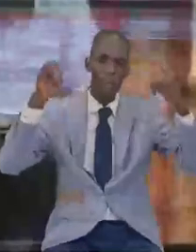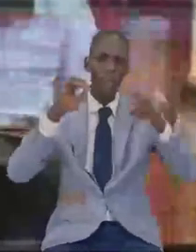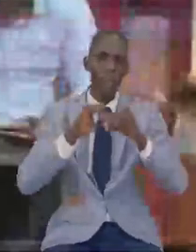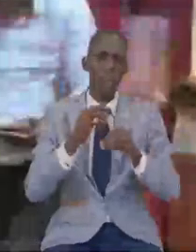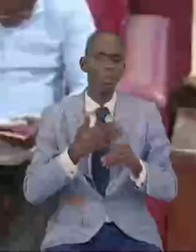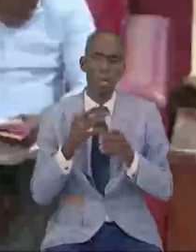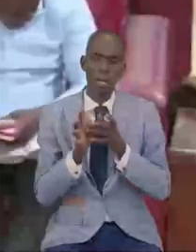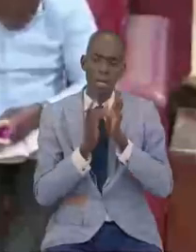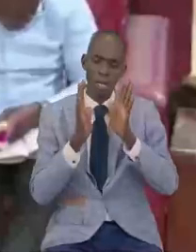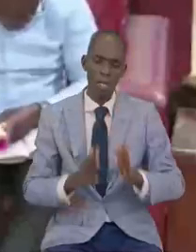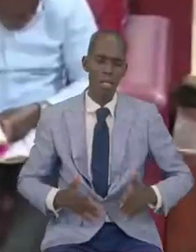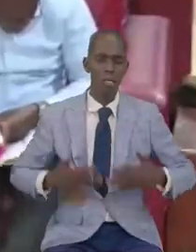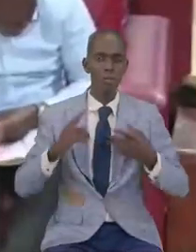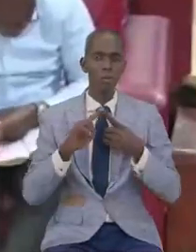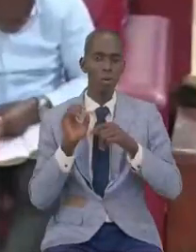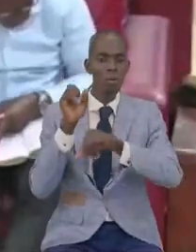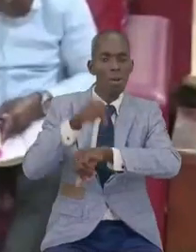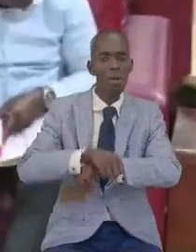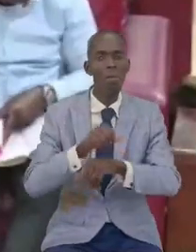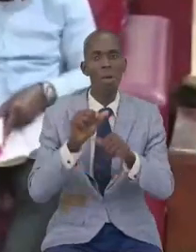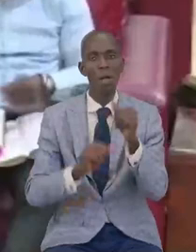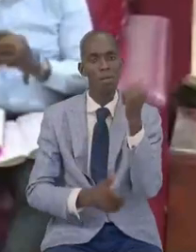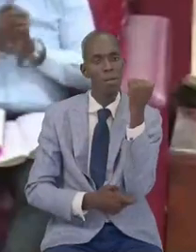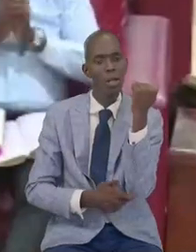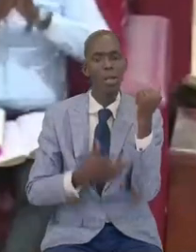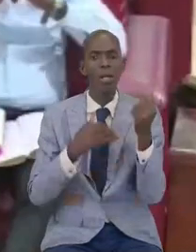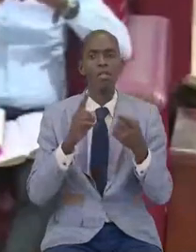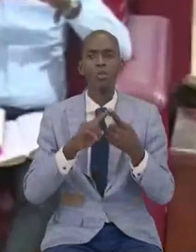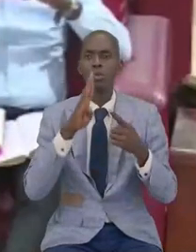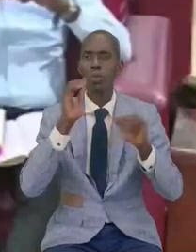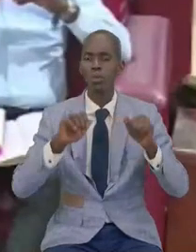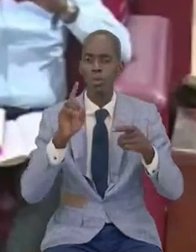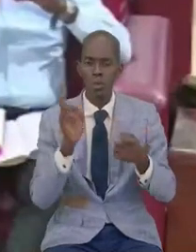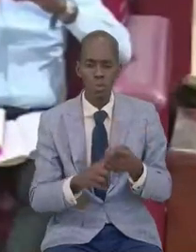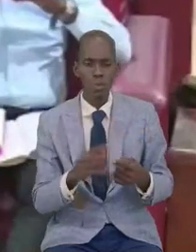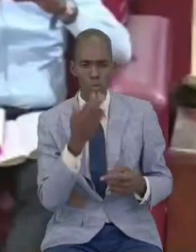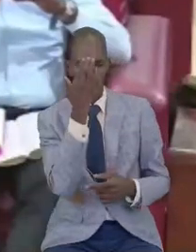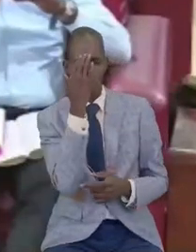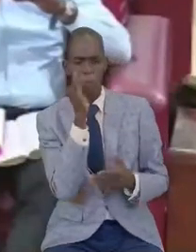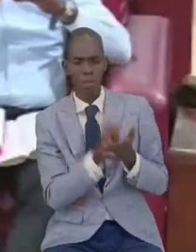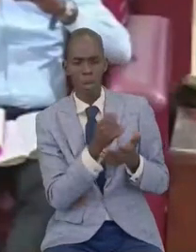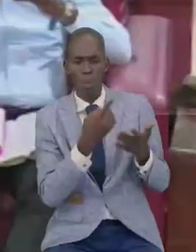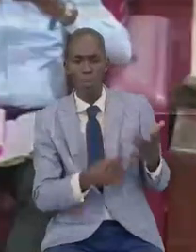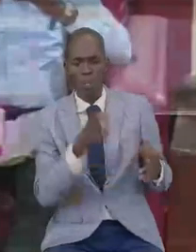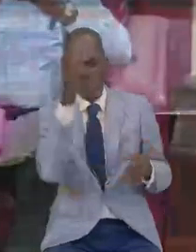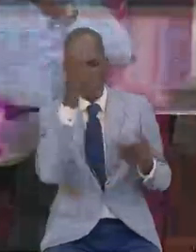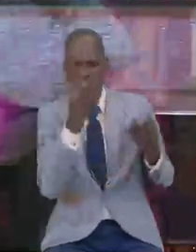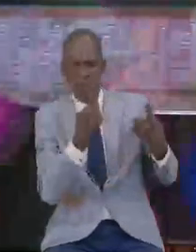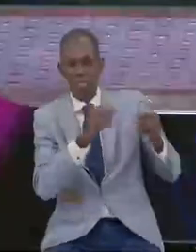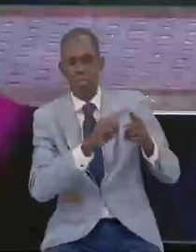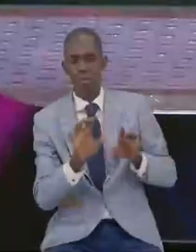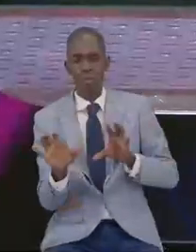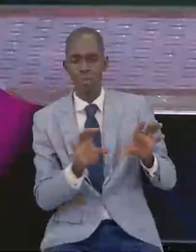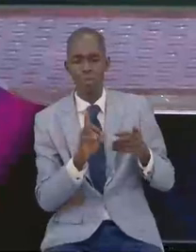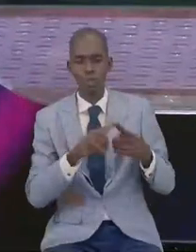Alors pour réussir ta vie chrétienne, pour triompher de toutes les tentations et pour détecter ce que le diable est en train de faire, le